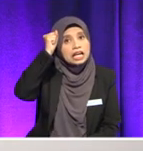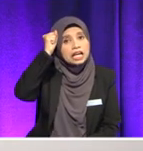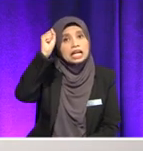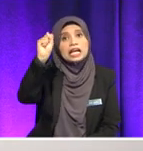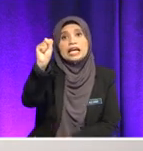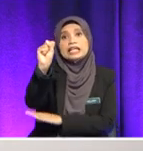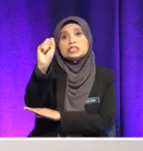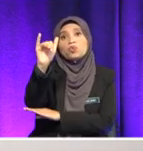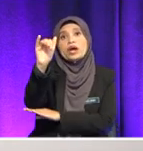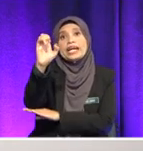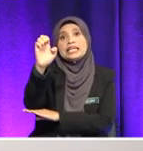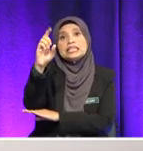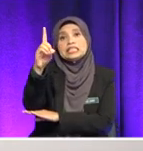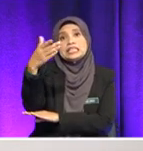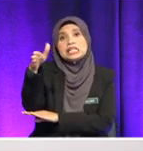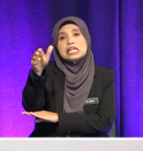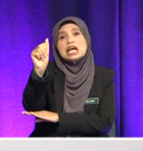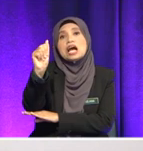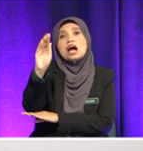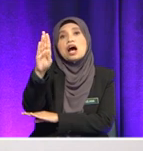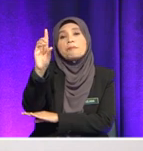Syekh Abdullah fahim